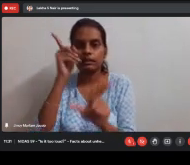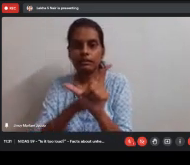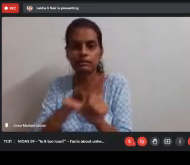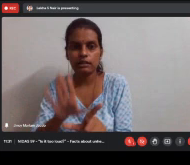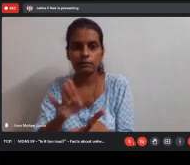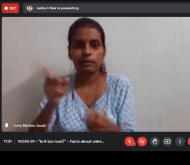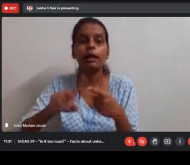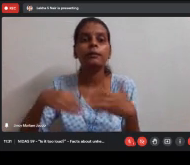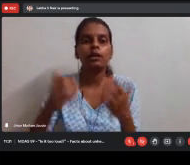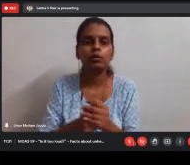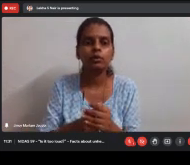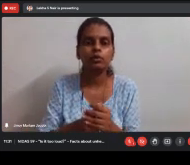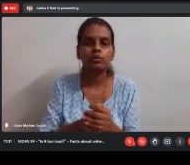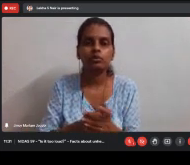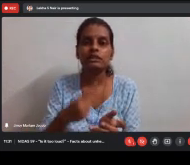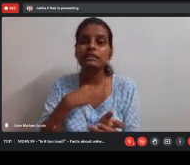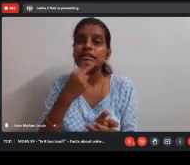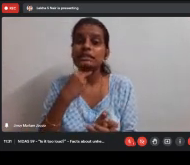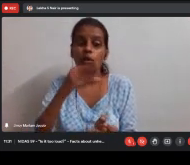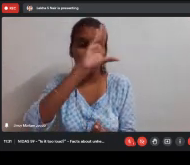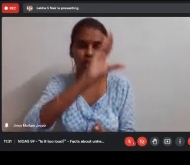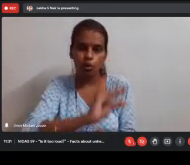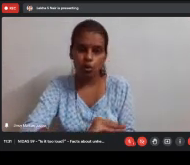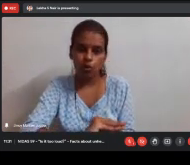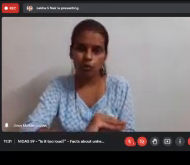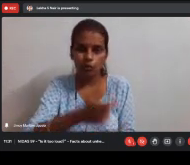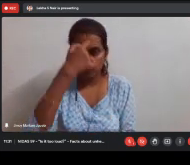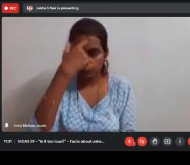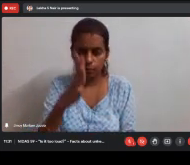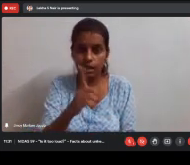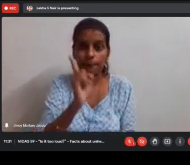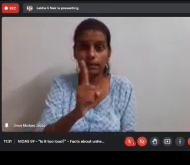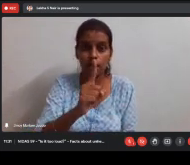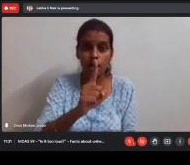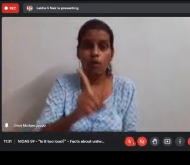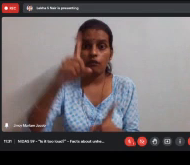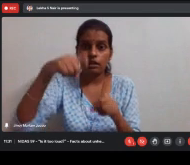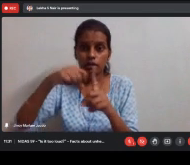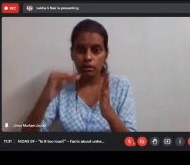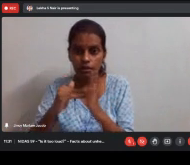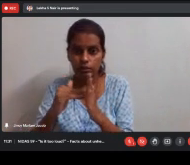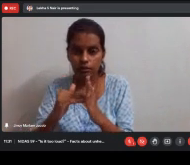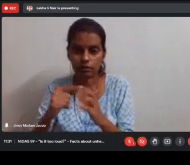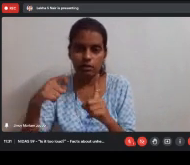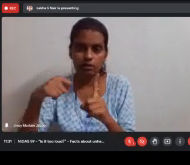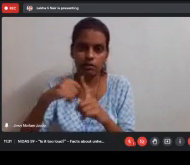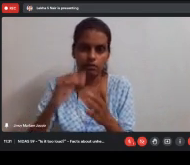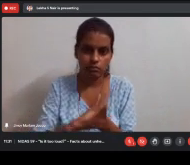0 dB. 2000 Hz ഇദ്ദേഹം കേൾക്കുന്നത് ഏകദേശം 5. ഇത് സ്റ്റാർട്ട് ചെയ്യുന്നത് 4 kHz. അപ്പോൾ